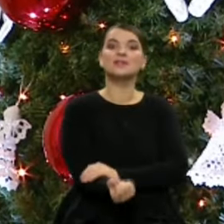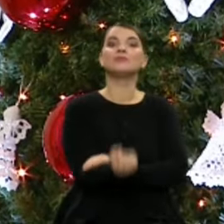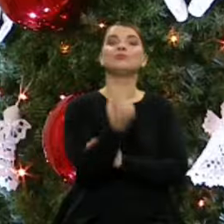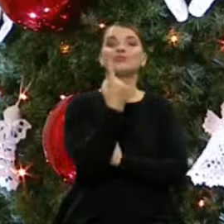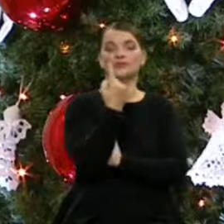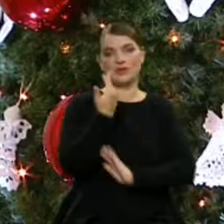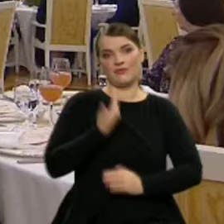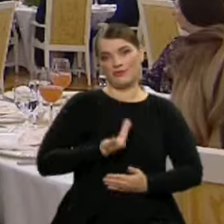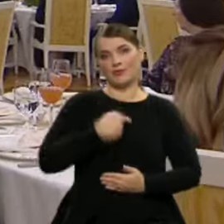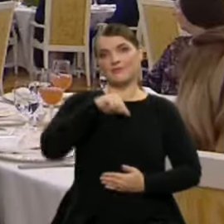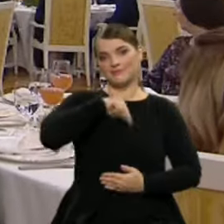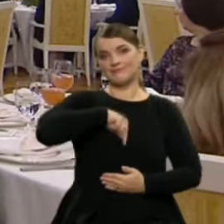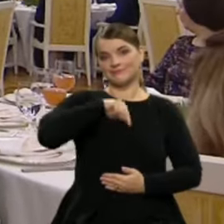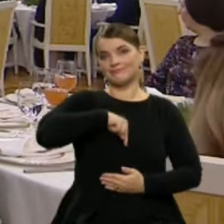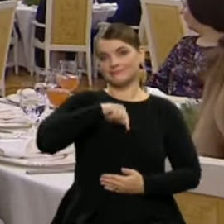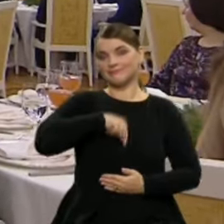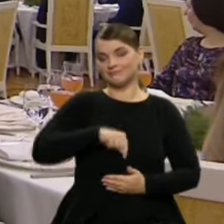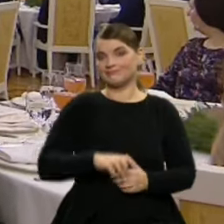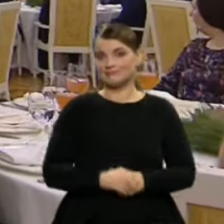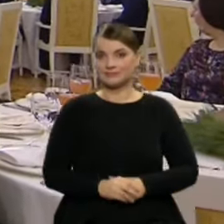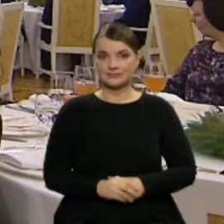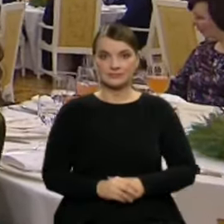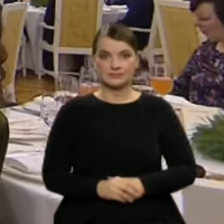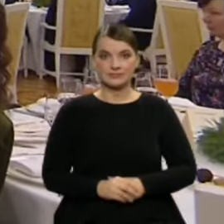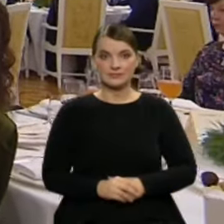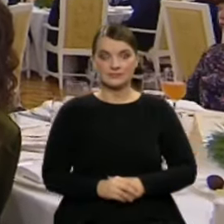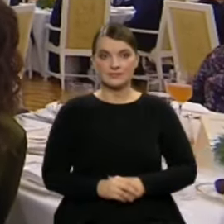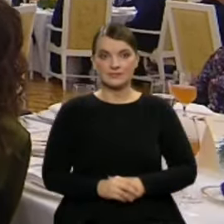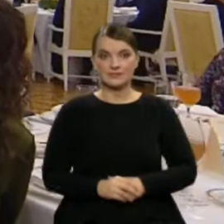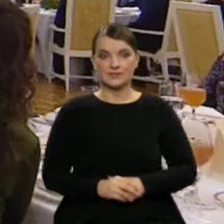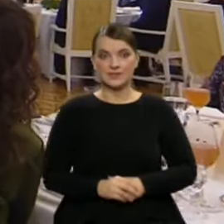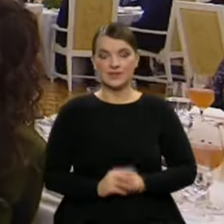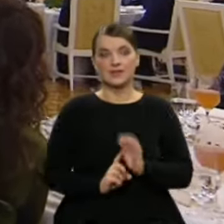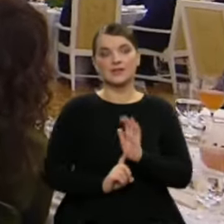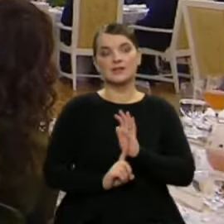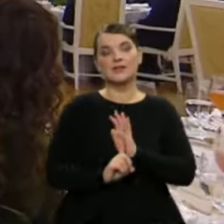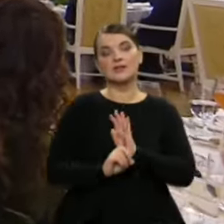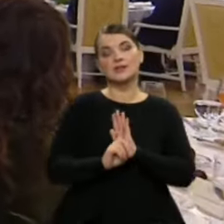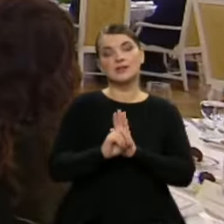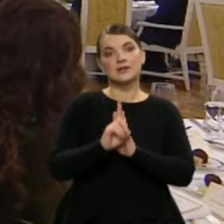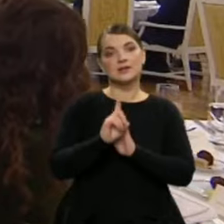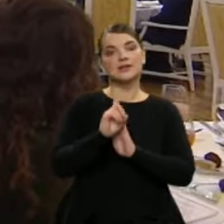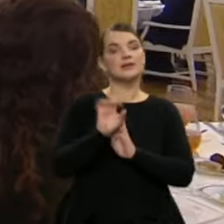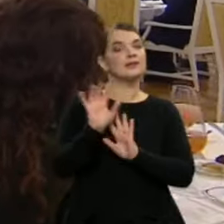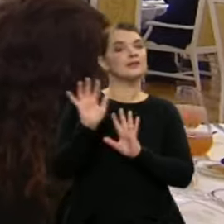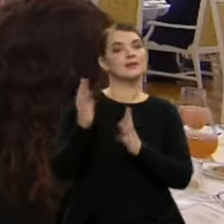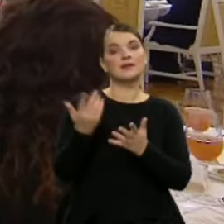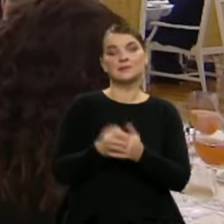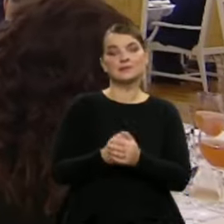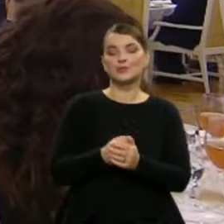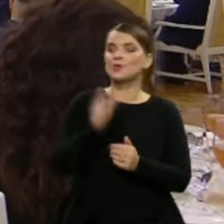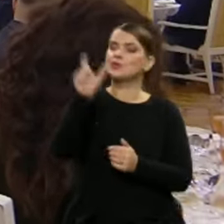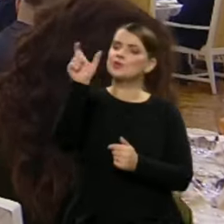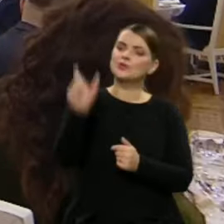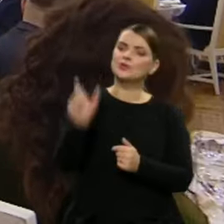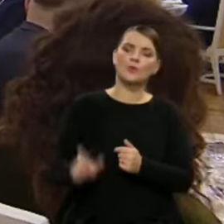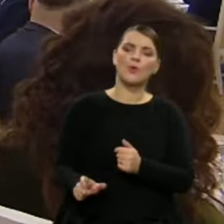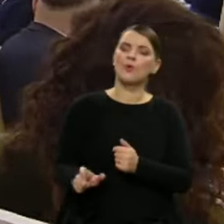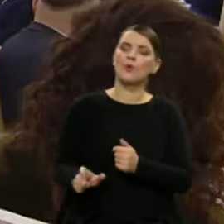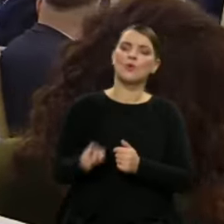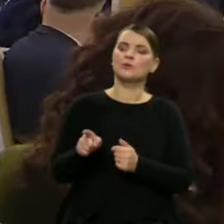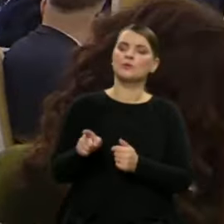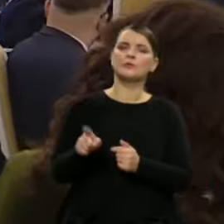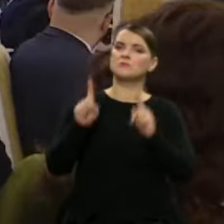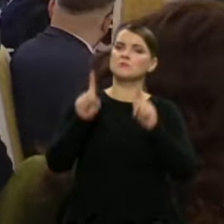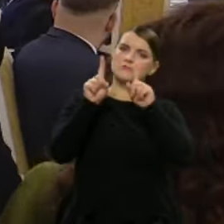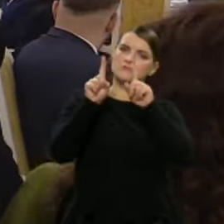Aš noriu pradėti nuo to, kad žmogus yra unikali būtybė. Jis turi be